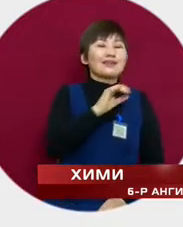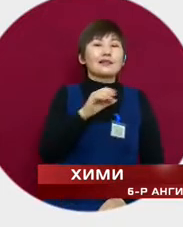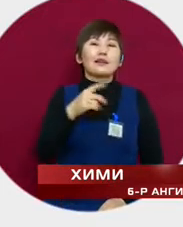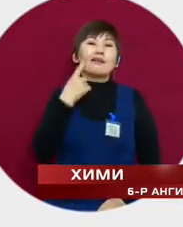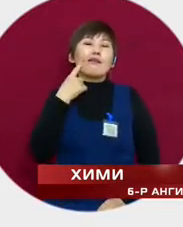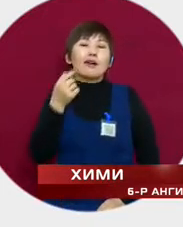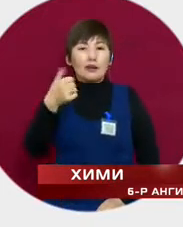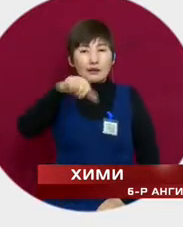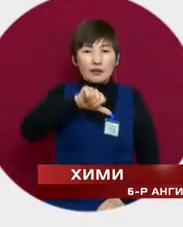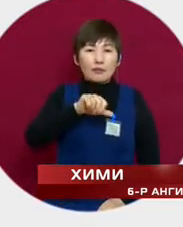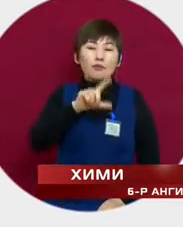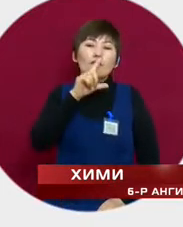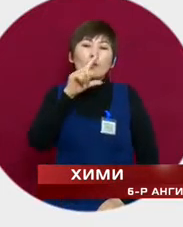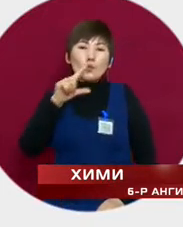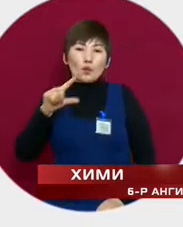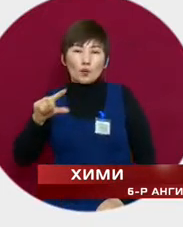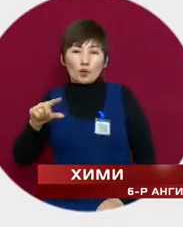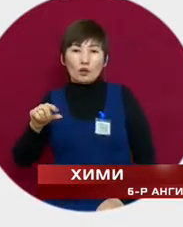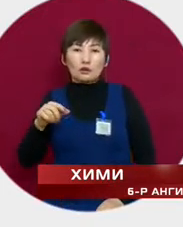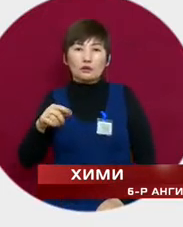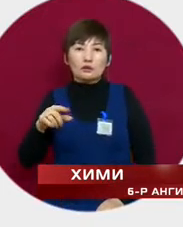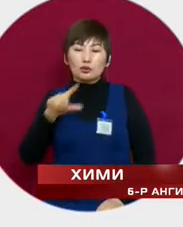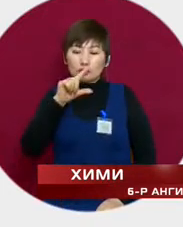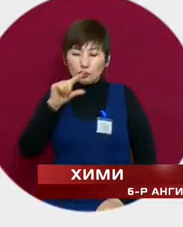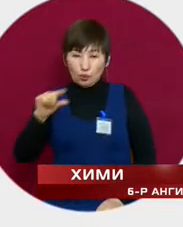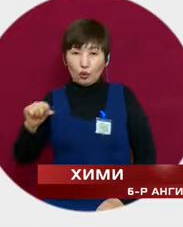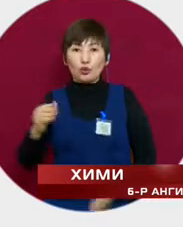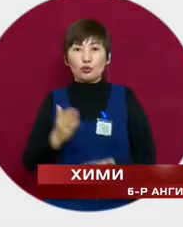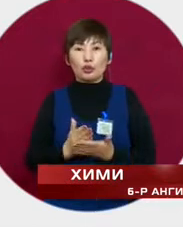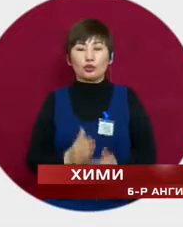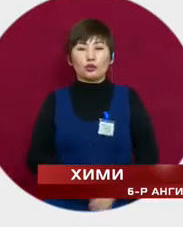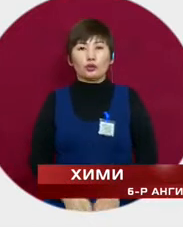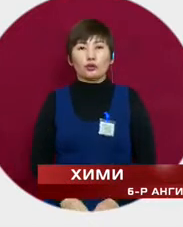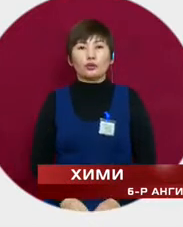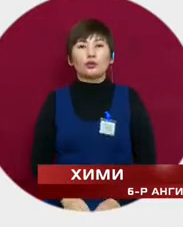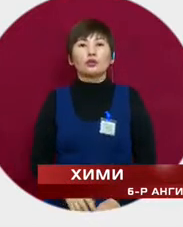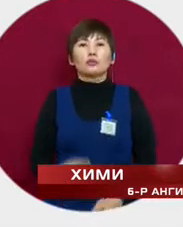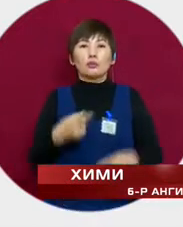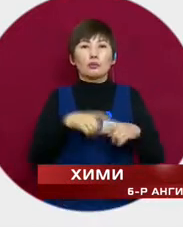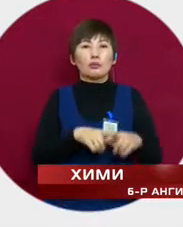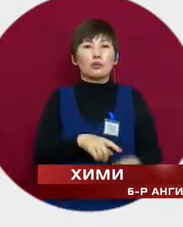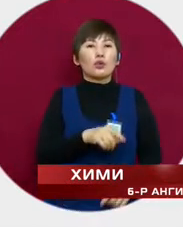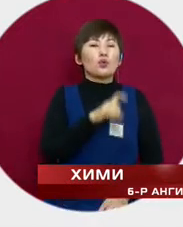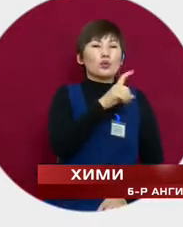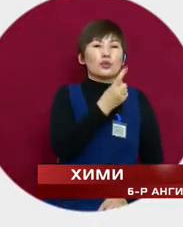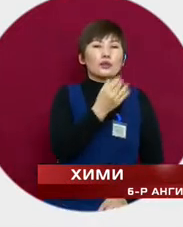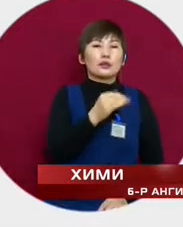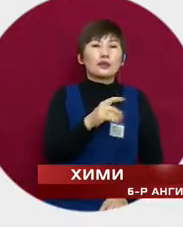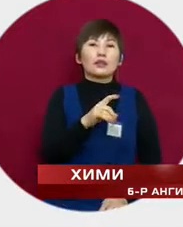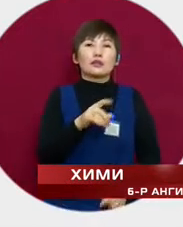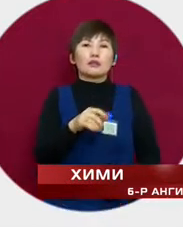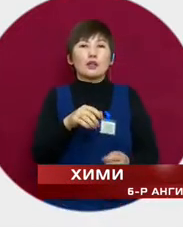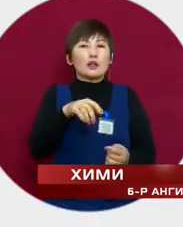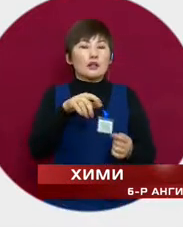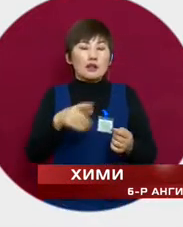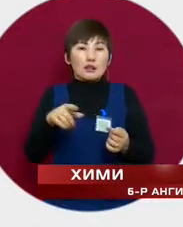нэмбэл эсвэлэн амт багасах болохоор хүчлэлэг шинж буурч болно. мөн хүчлэлэг шинжийн эсрэг шинж бүхий